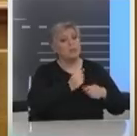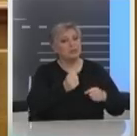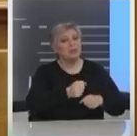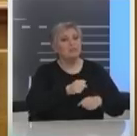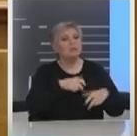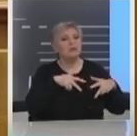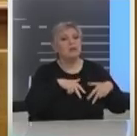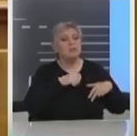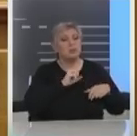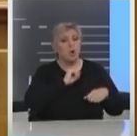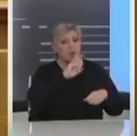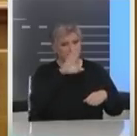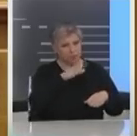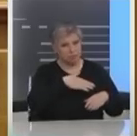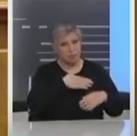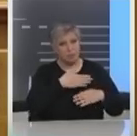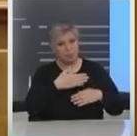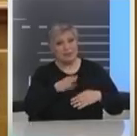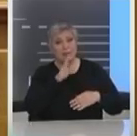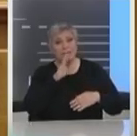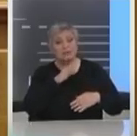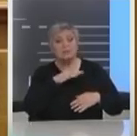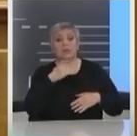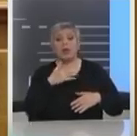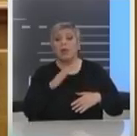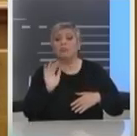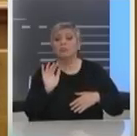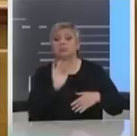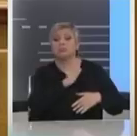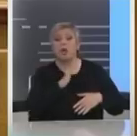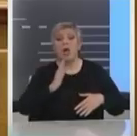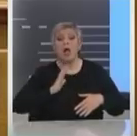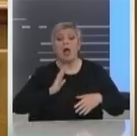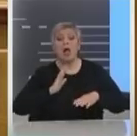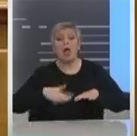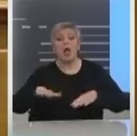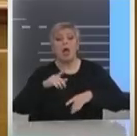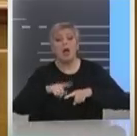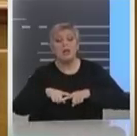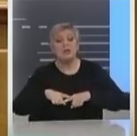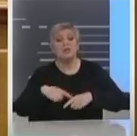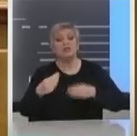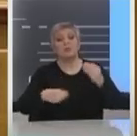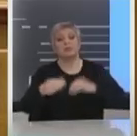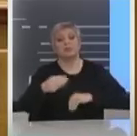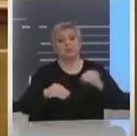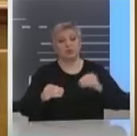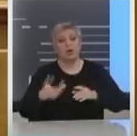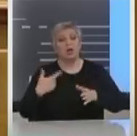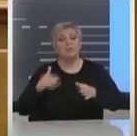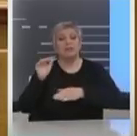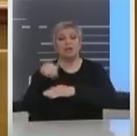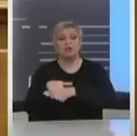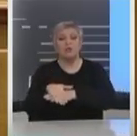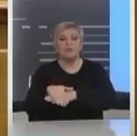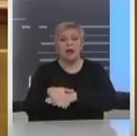το μεσημέρι να ζητάει δημοψήφισμα και το βράδυ ο ίδιος να αδειάζει τον εαυτό του. Αυτά δεν είναι σοβαρά